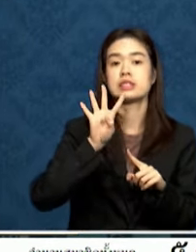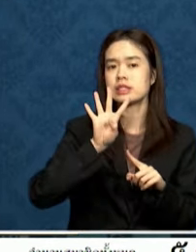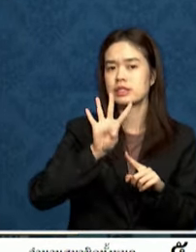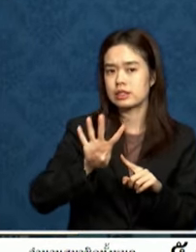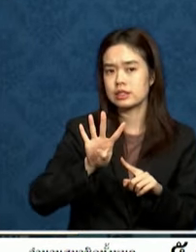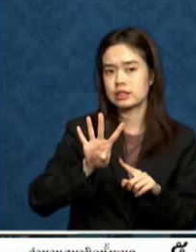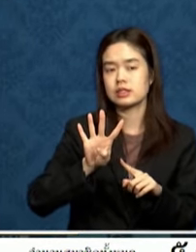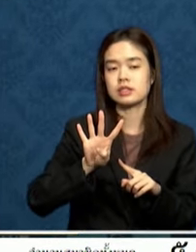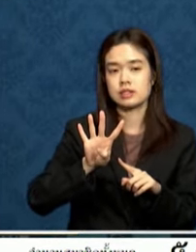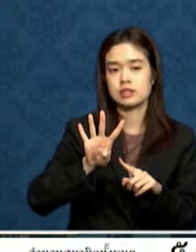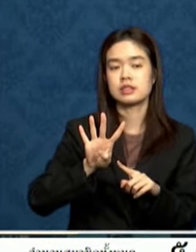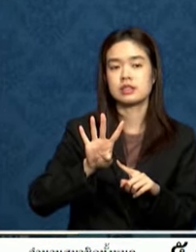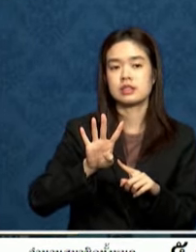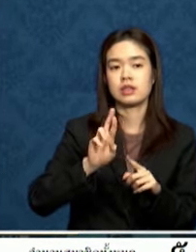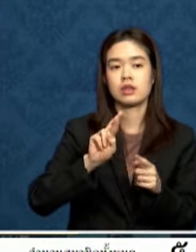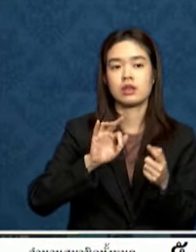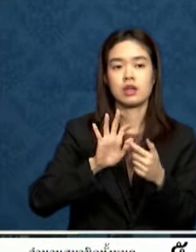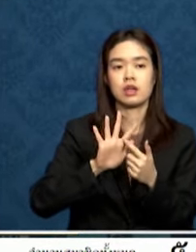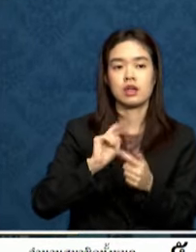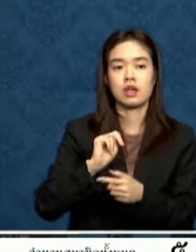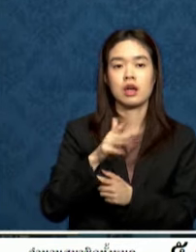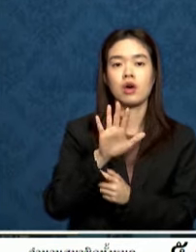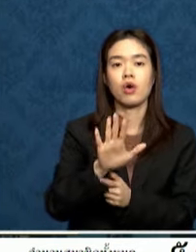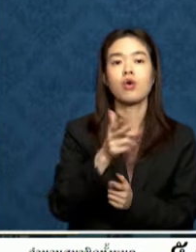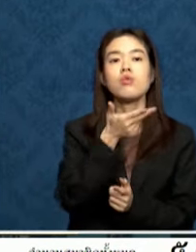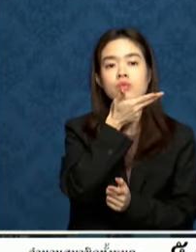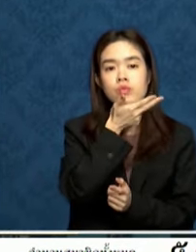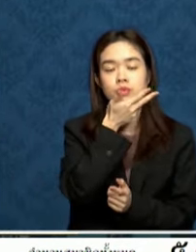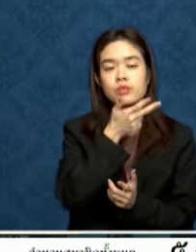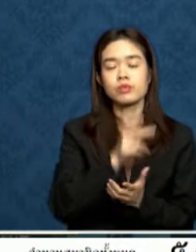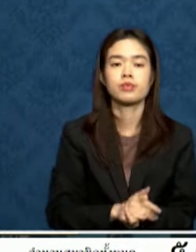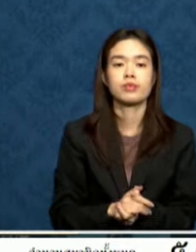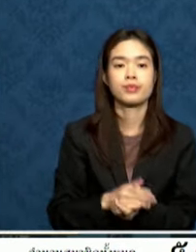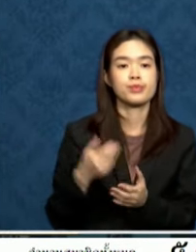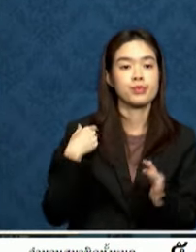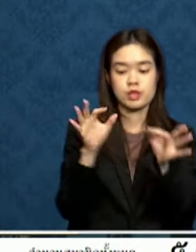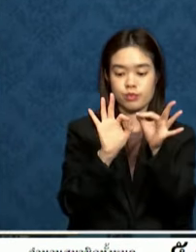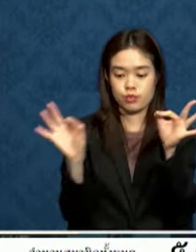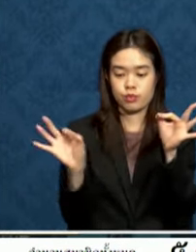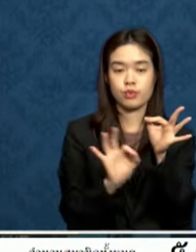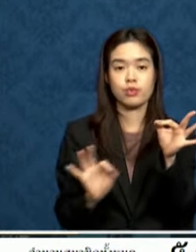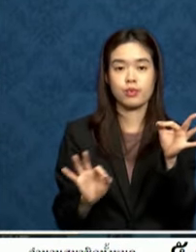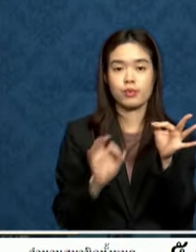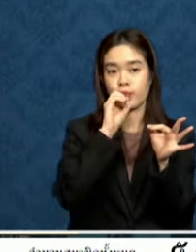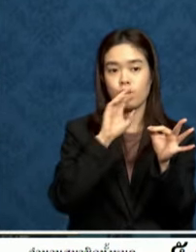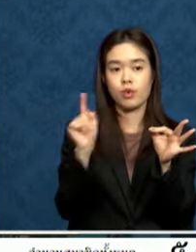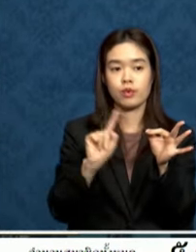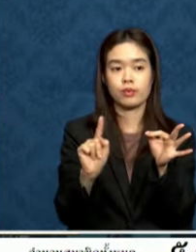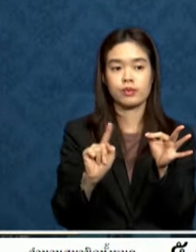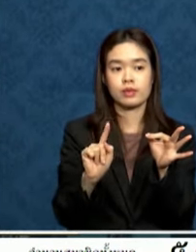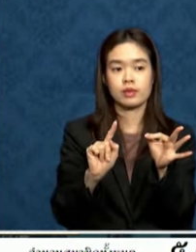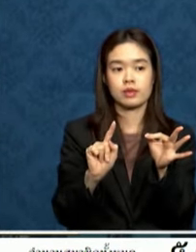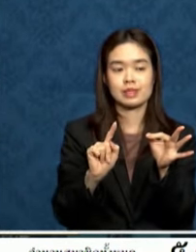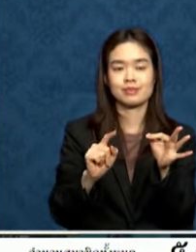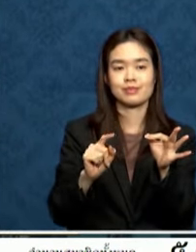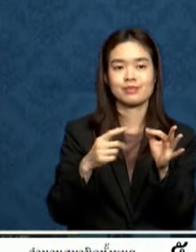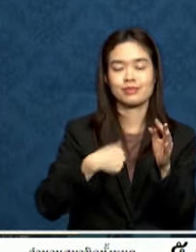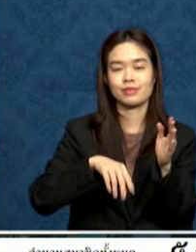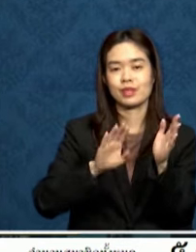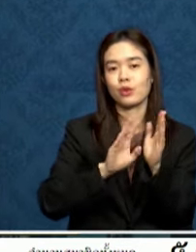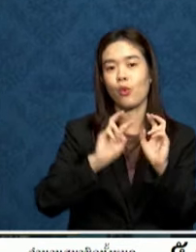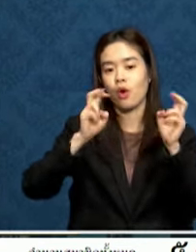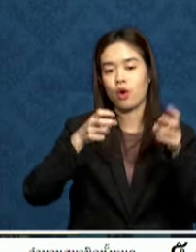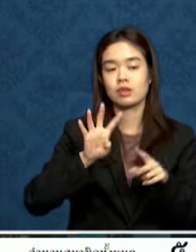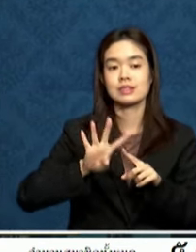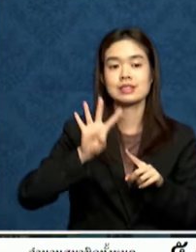นึงก็คือร่างของท่านอนุทินและคณะครับเขียนไว้นำใน 4ลำดับเป็นลำดับที่ 4ต่อไป